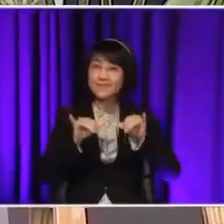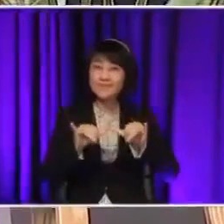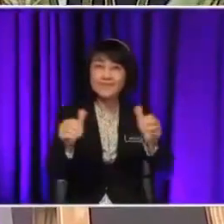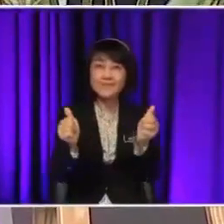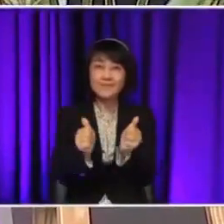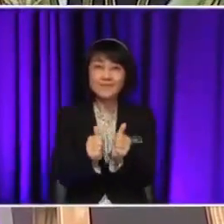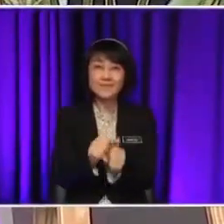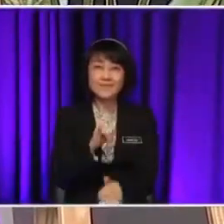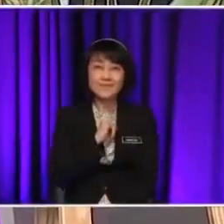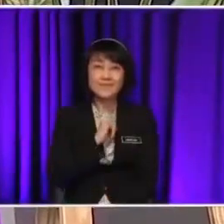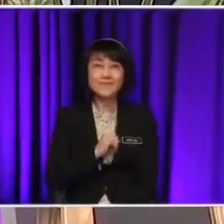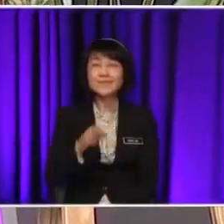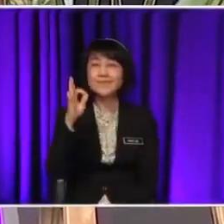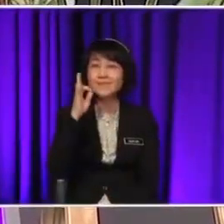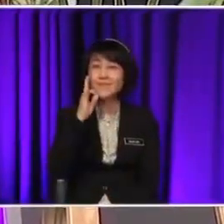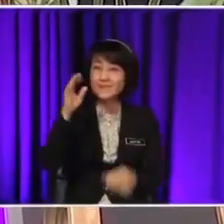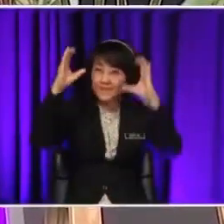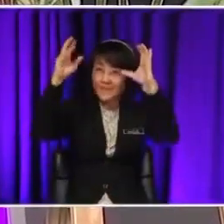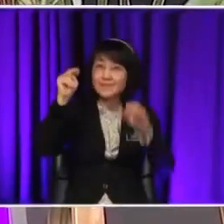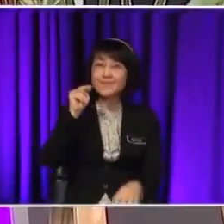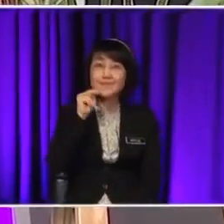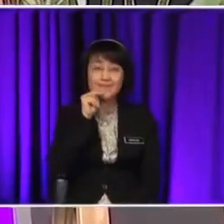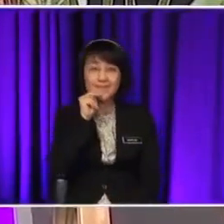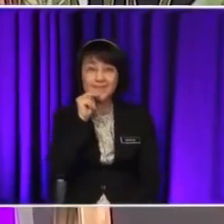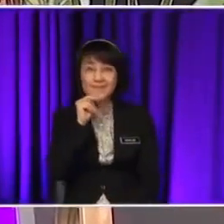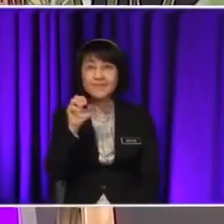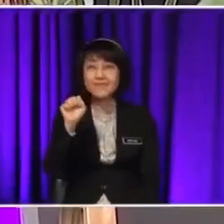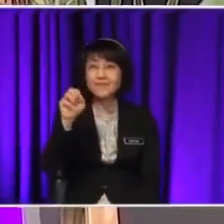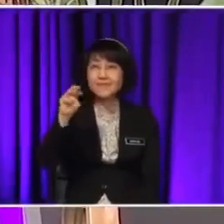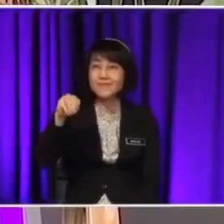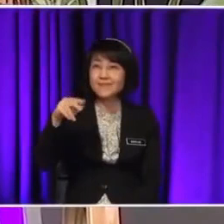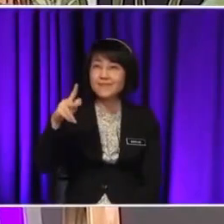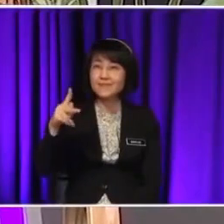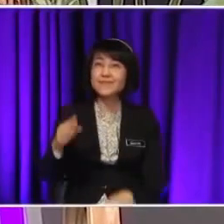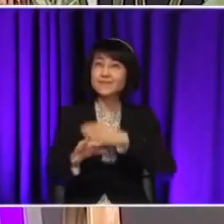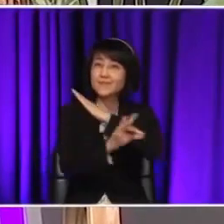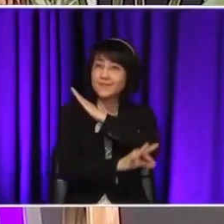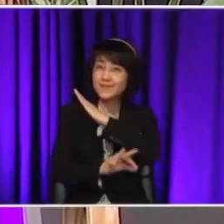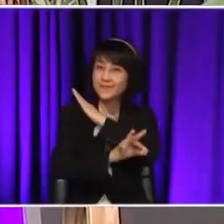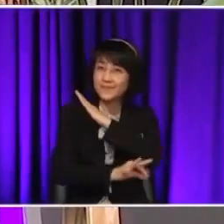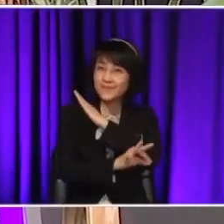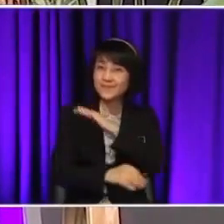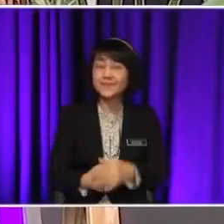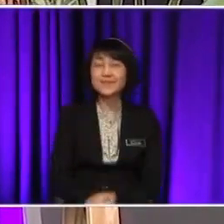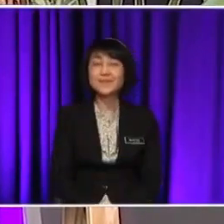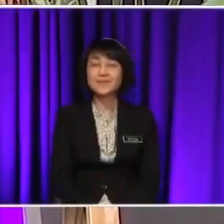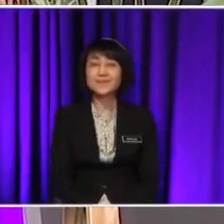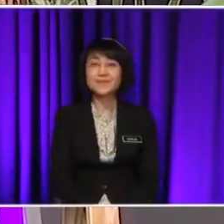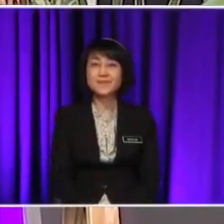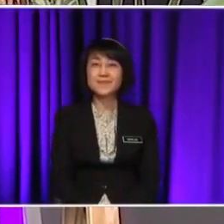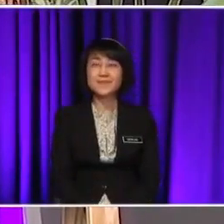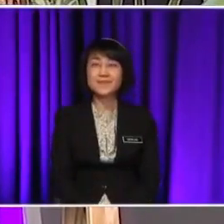Abang Fizi dan juga Cikgu Nadia daripada SMK Rantau Panjang Rantau Negeri Sembilan. Hari ini kita akan